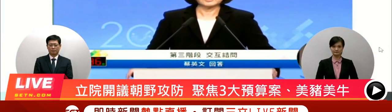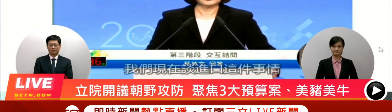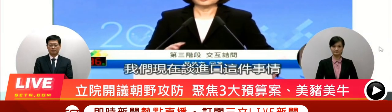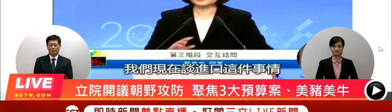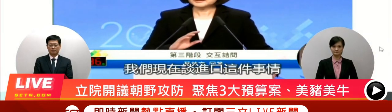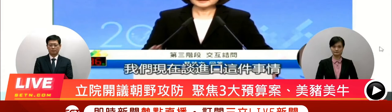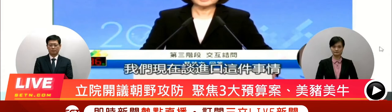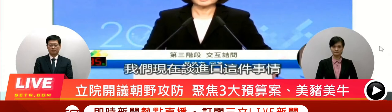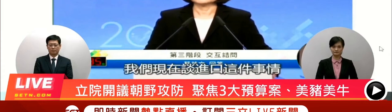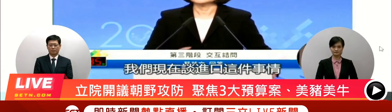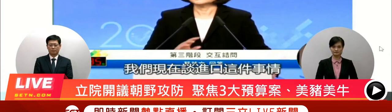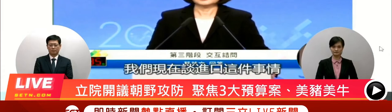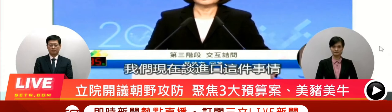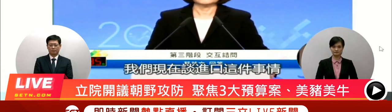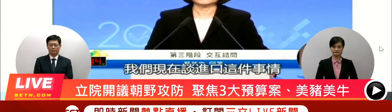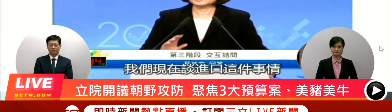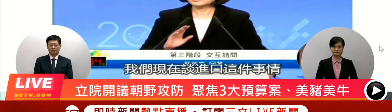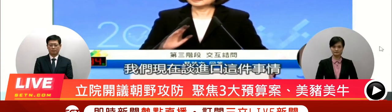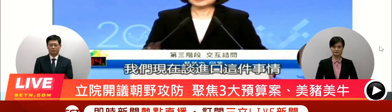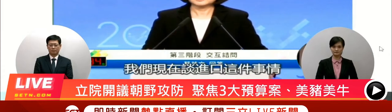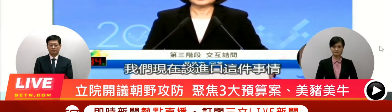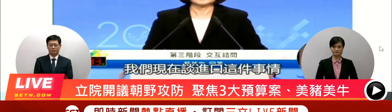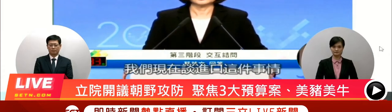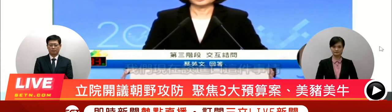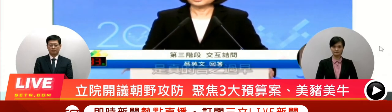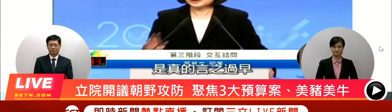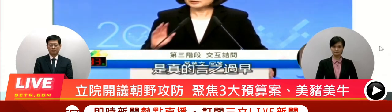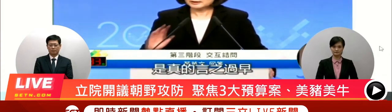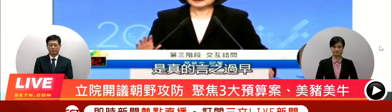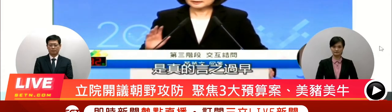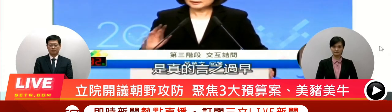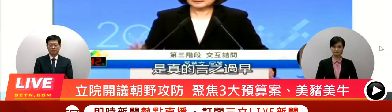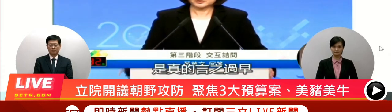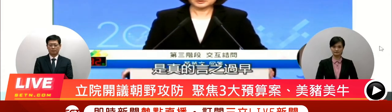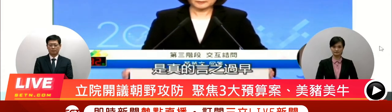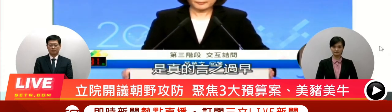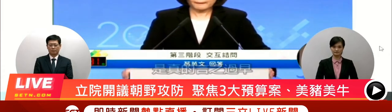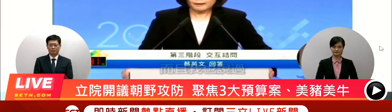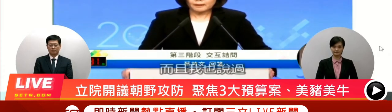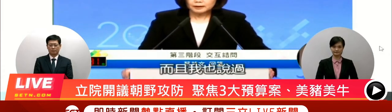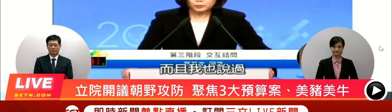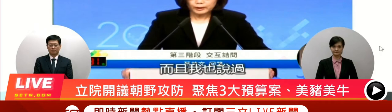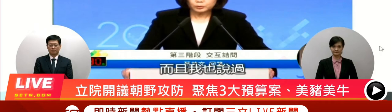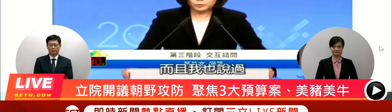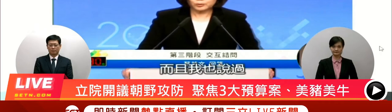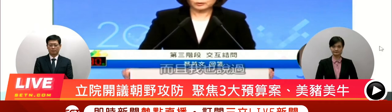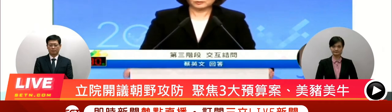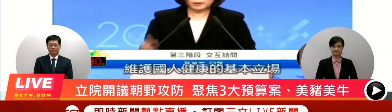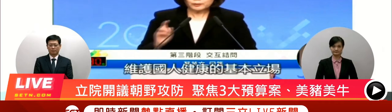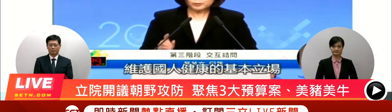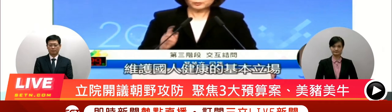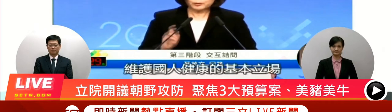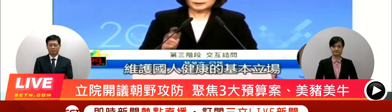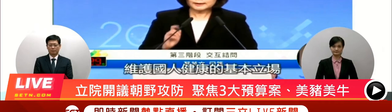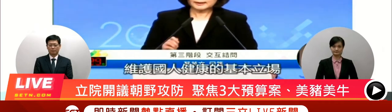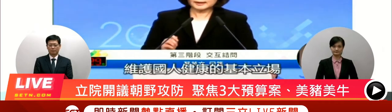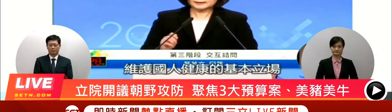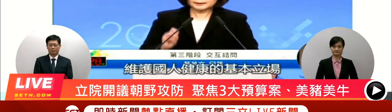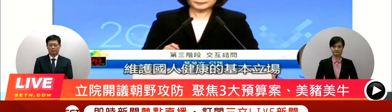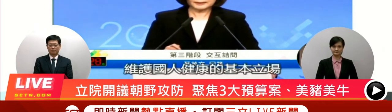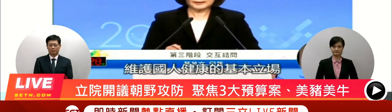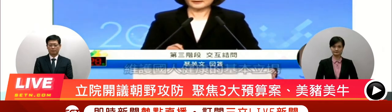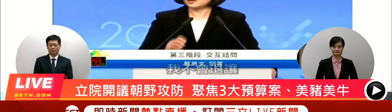我们现在谈进口这件事情是真的言之过早，而且我也说过，维护国人健康的